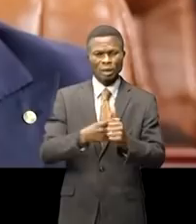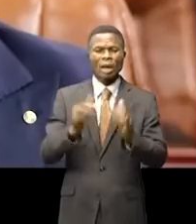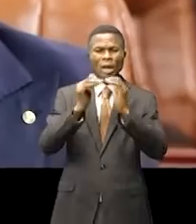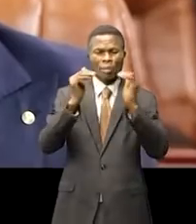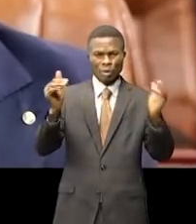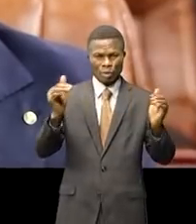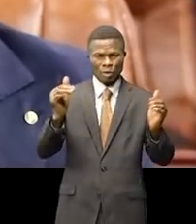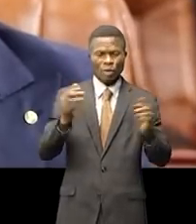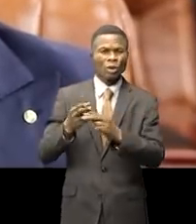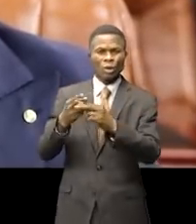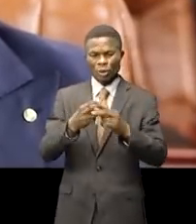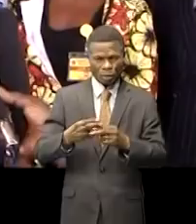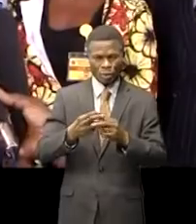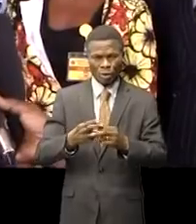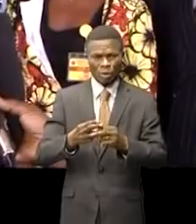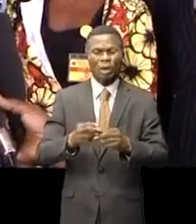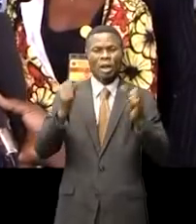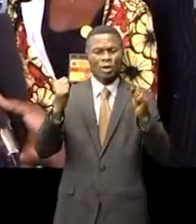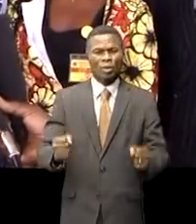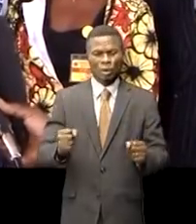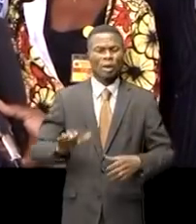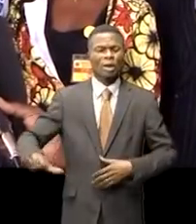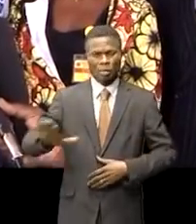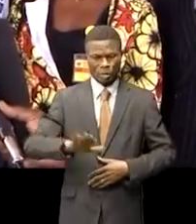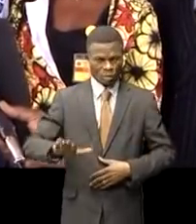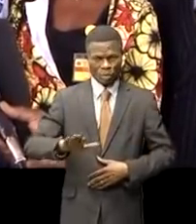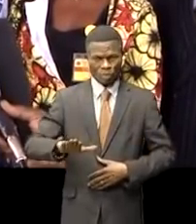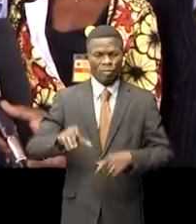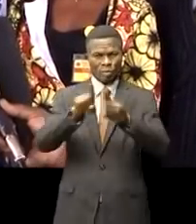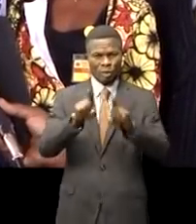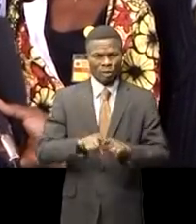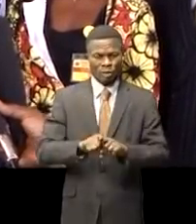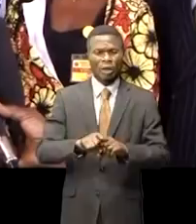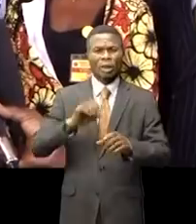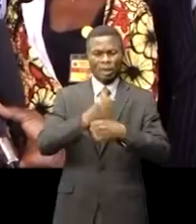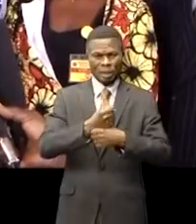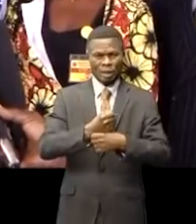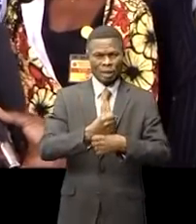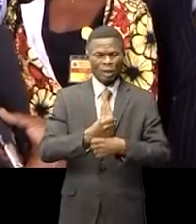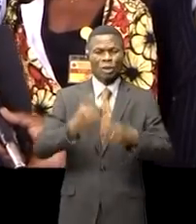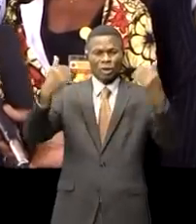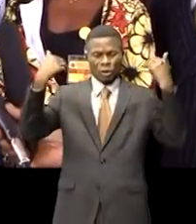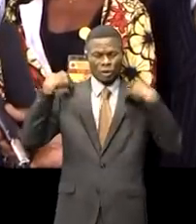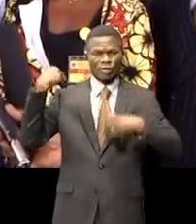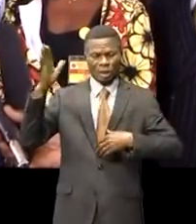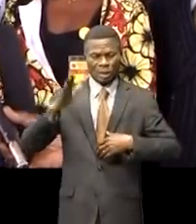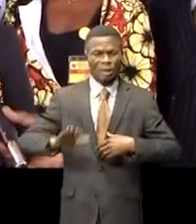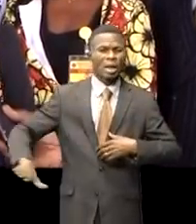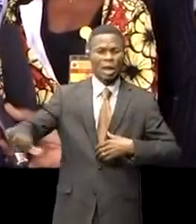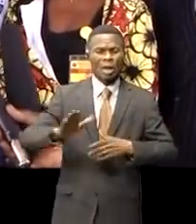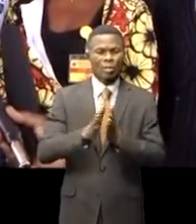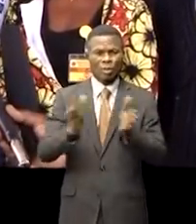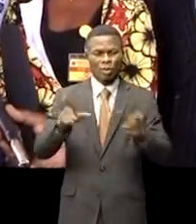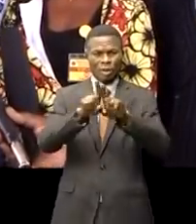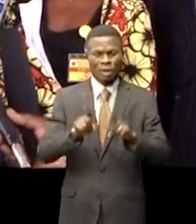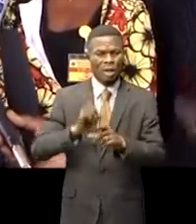la sécurité la stabilité du pays c'est aussi la restauration de l'autorité de l'état sur le territoire national c'est